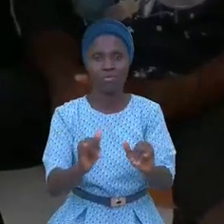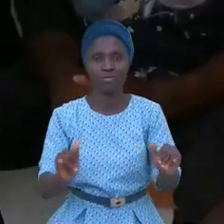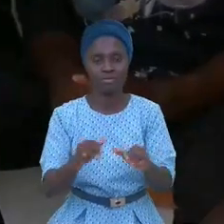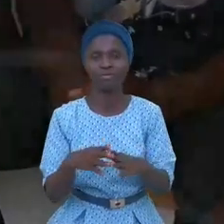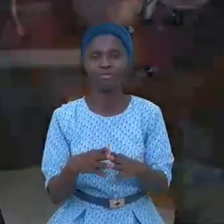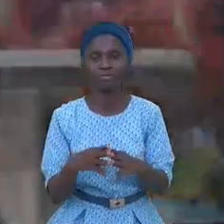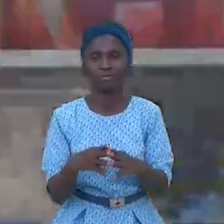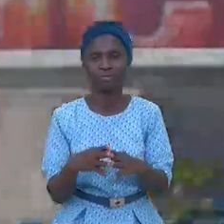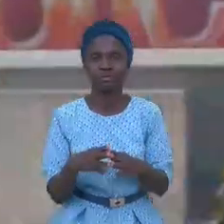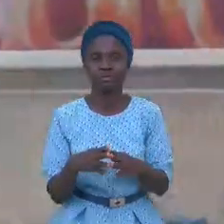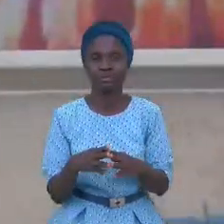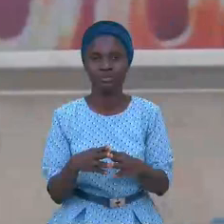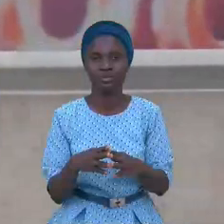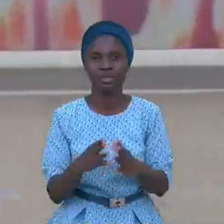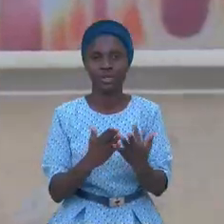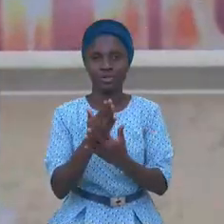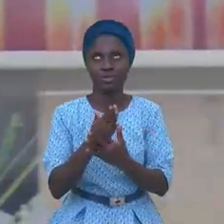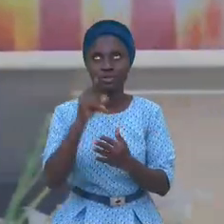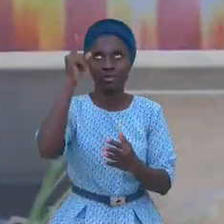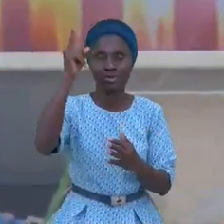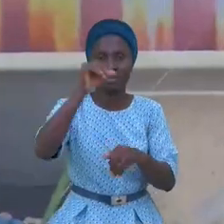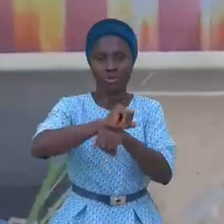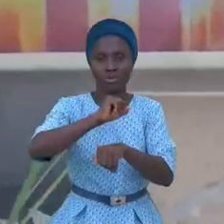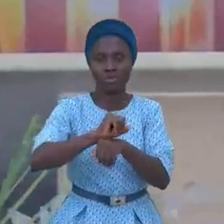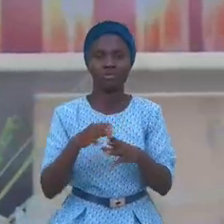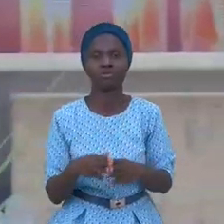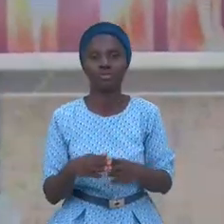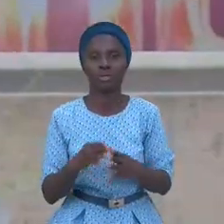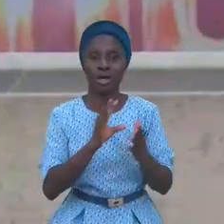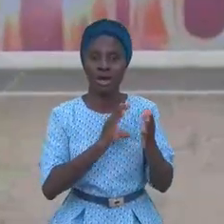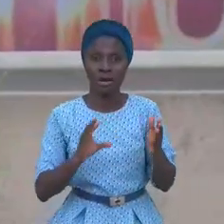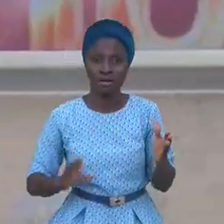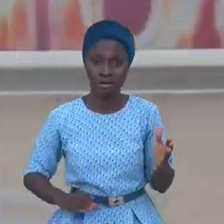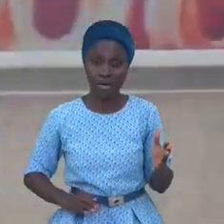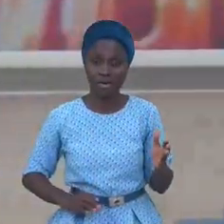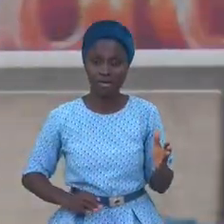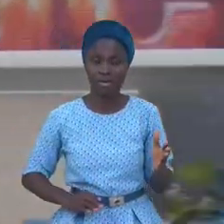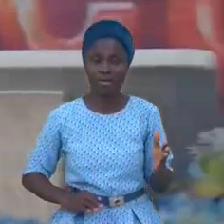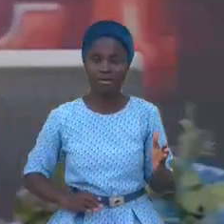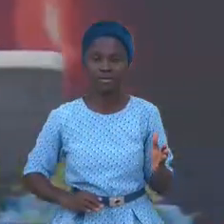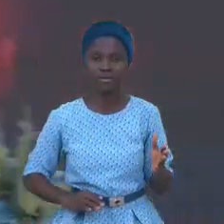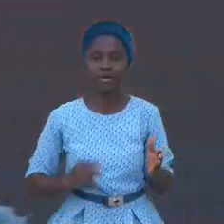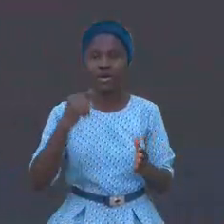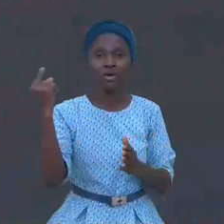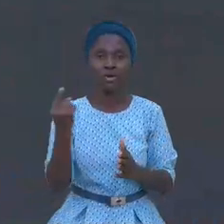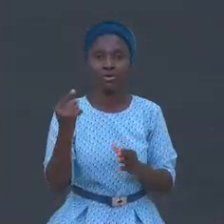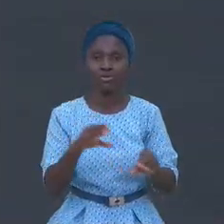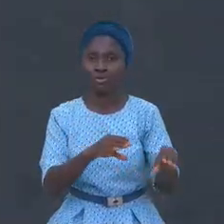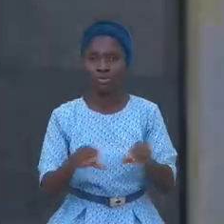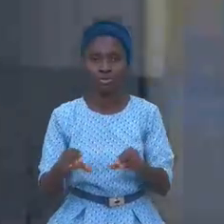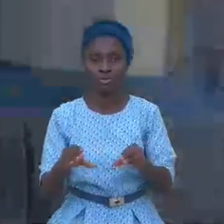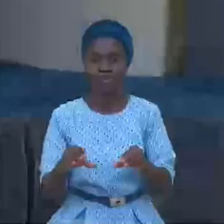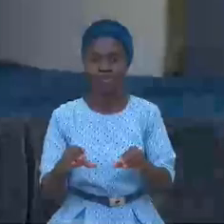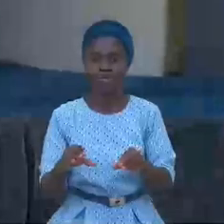ses exploits. Maintenant, Christ se spécialise dans